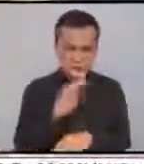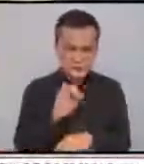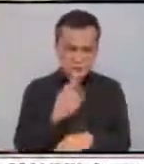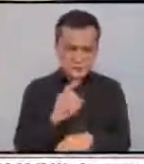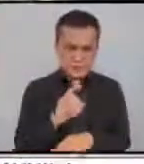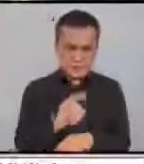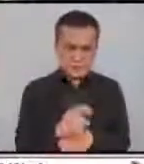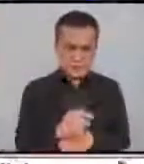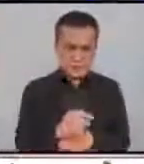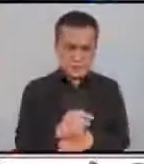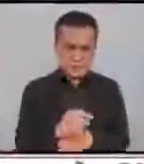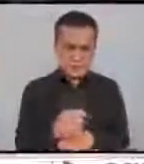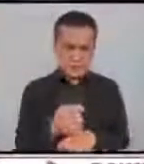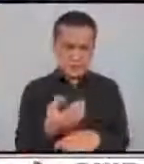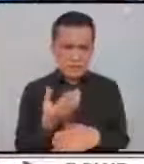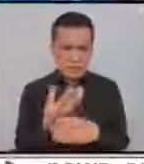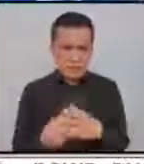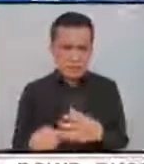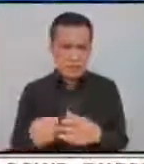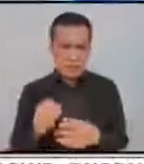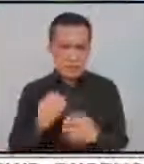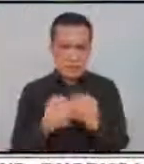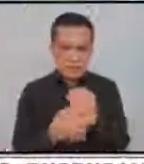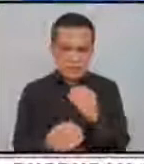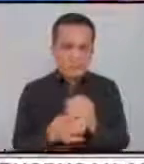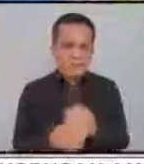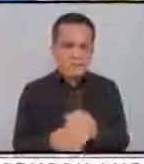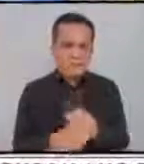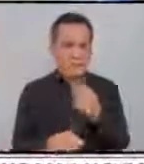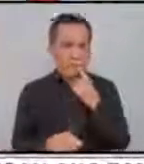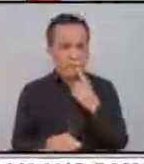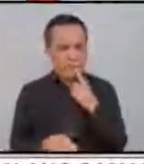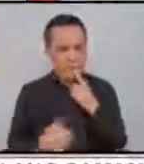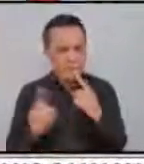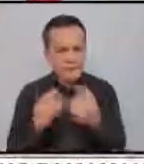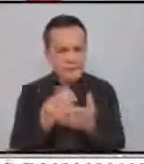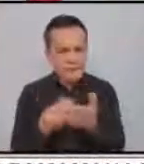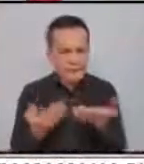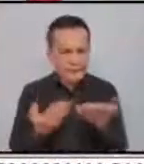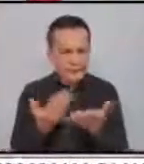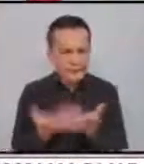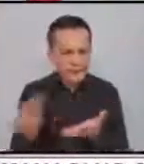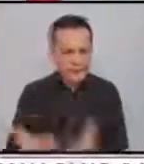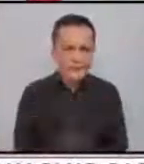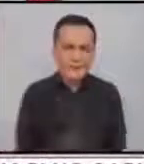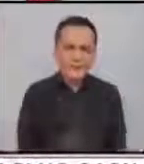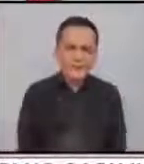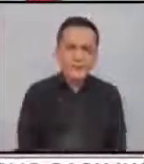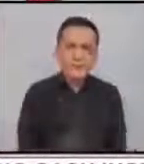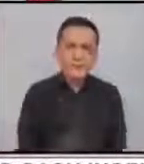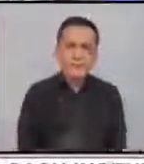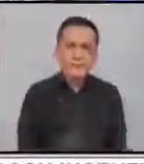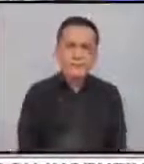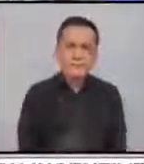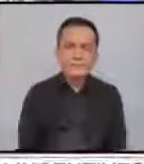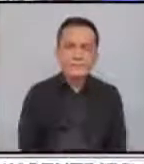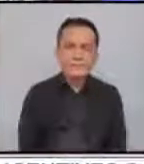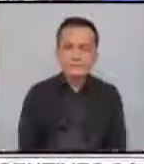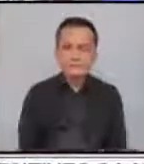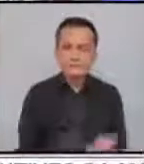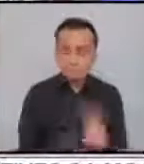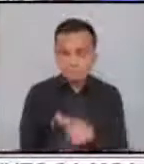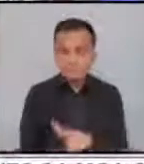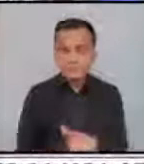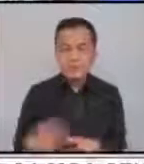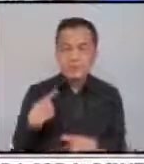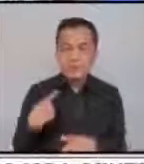oil. Okay. Yan. Yung mga materials din yan, saan naman nakakabili niyan? Meron po mga candle making shops na kompleto na